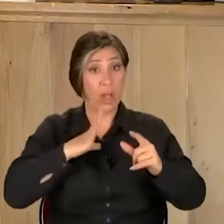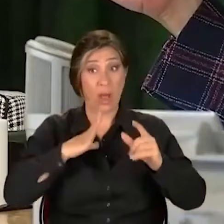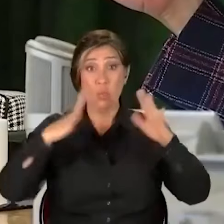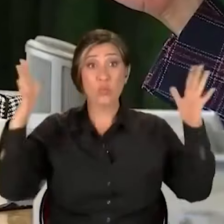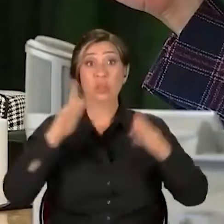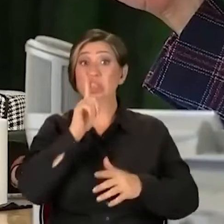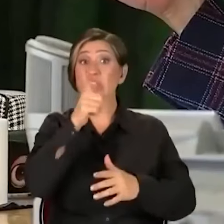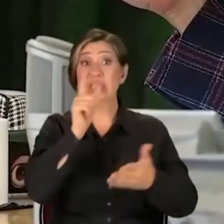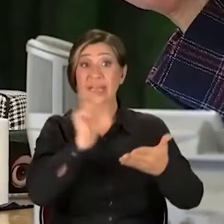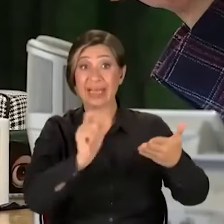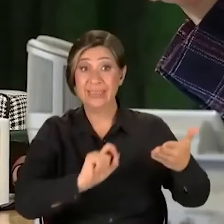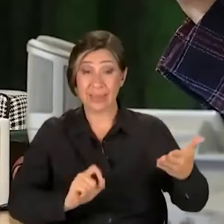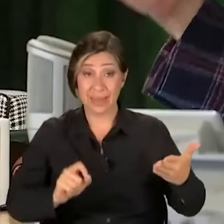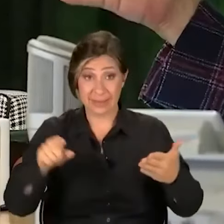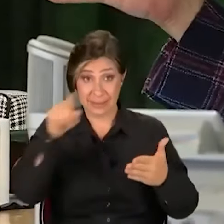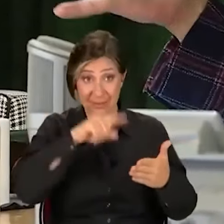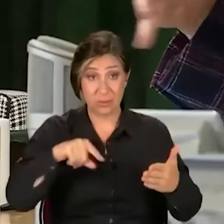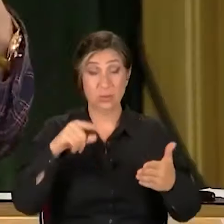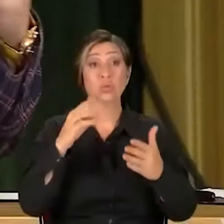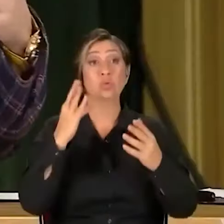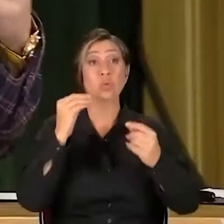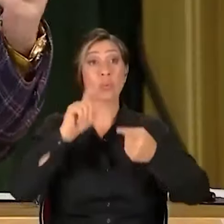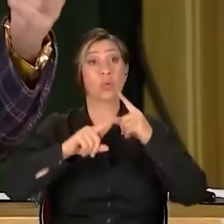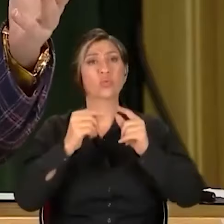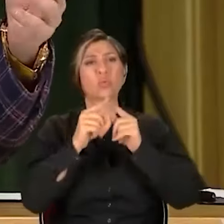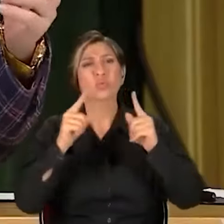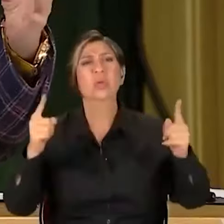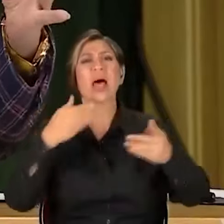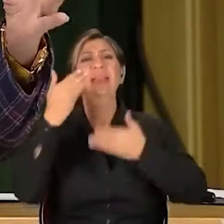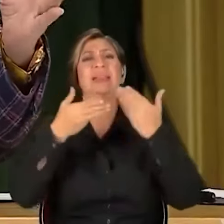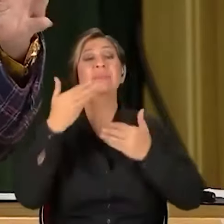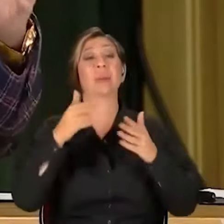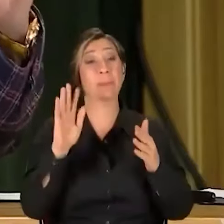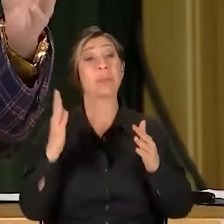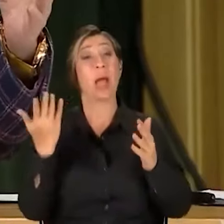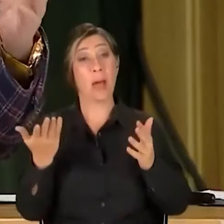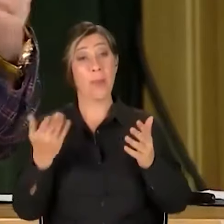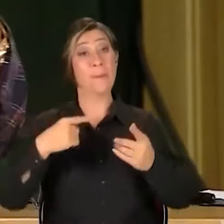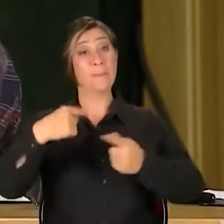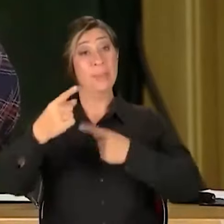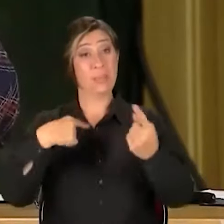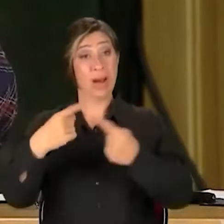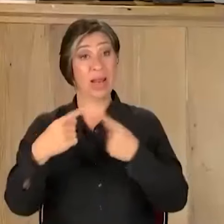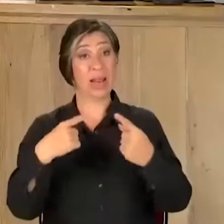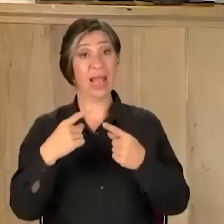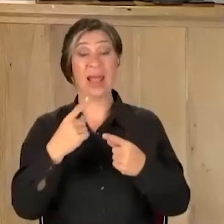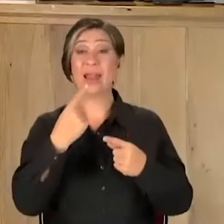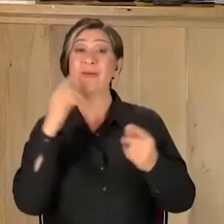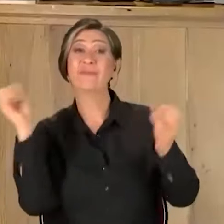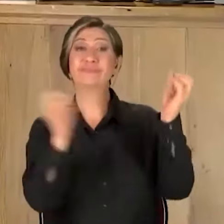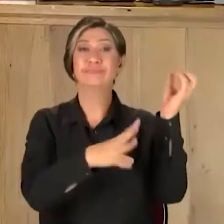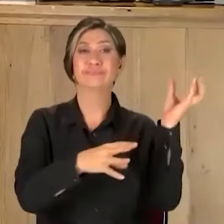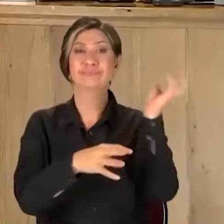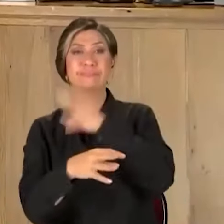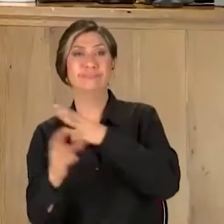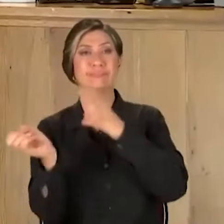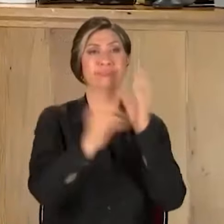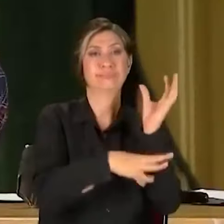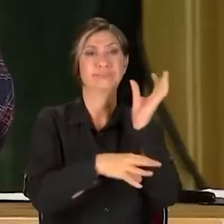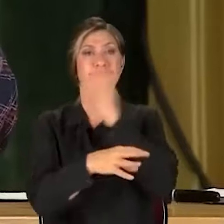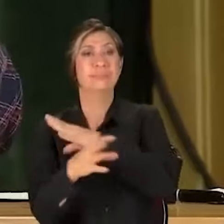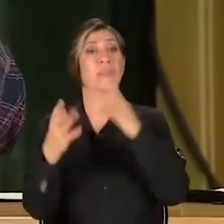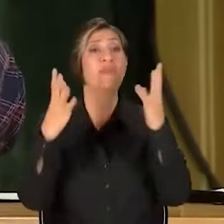büyük şairlerimizin, hatta çok politik olduğu için şimdi uzun uzun anlatmayayım ama birbirlerine sataşmışlardır.